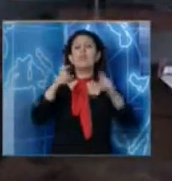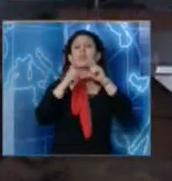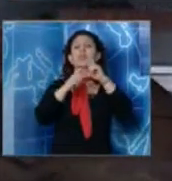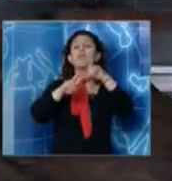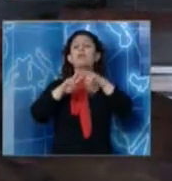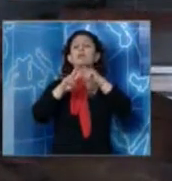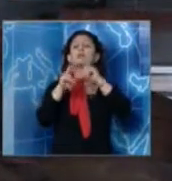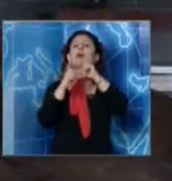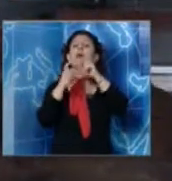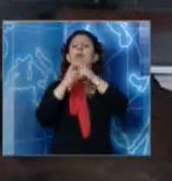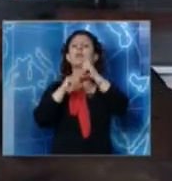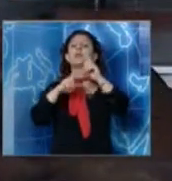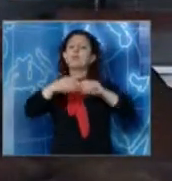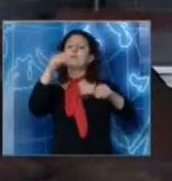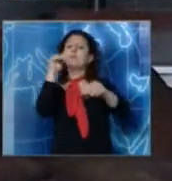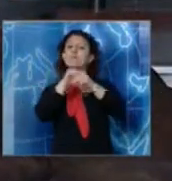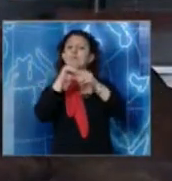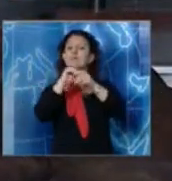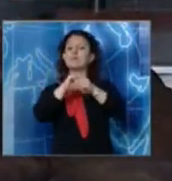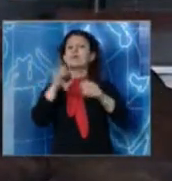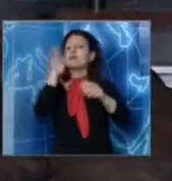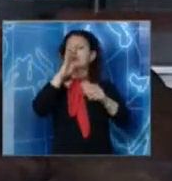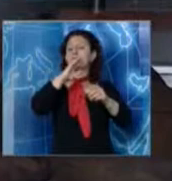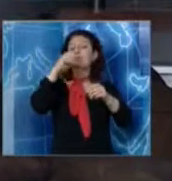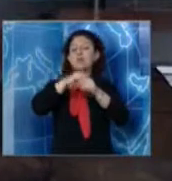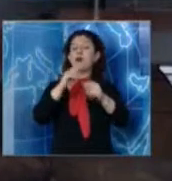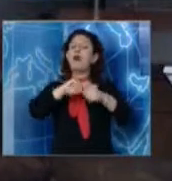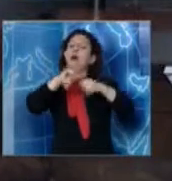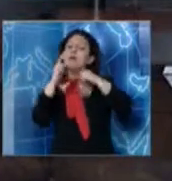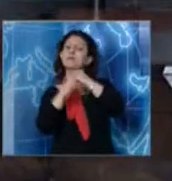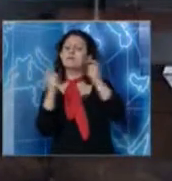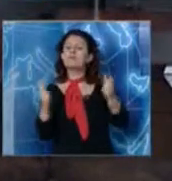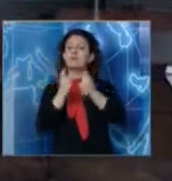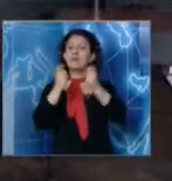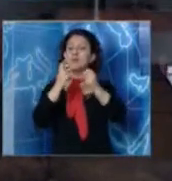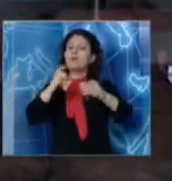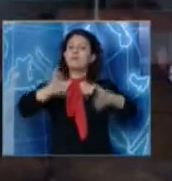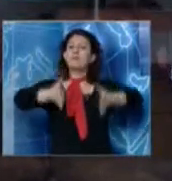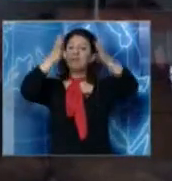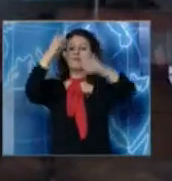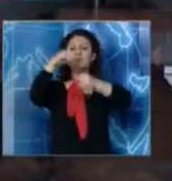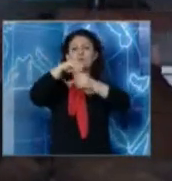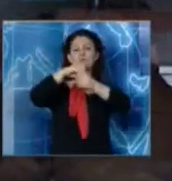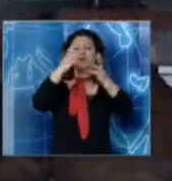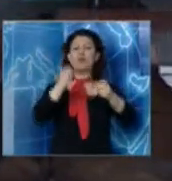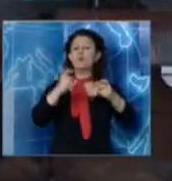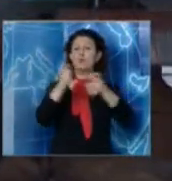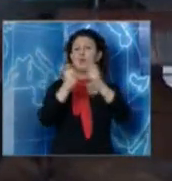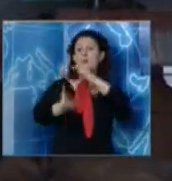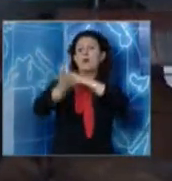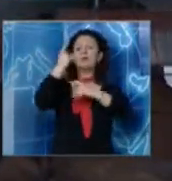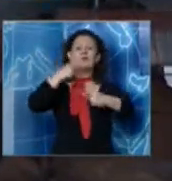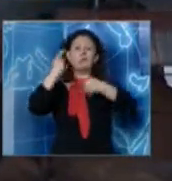Saadet Partisi İzmir Teşkilatı haftalık olağan toplantısını parti binasında gerçekleştirdi. Toplantı öncesi